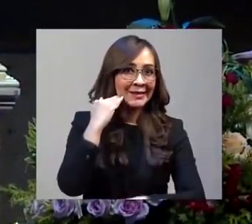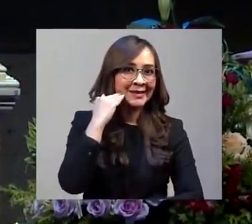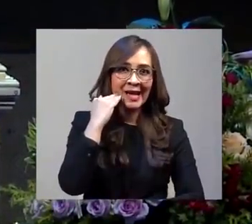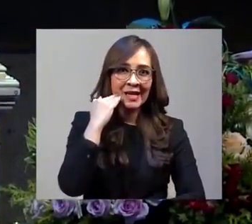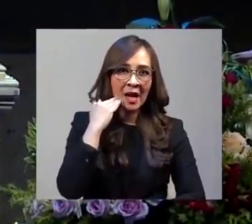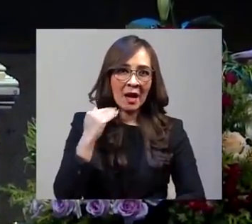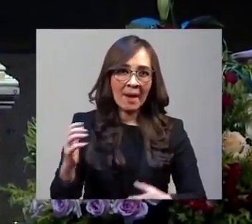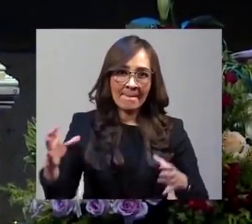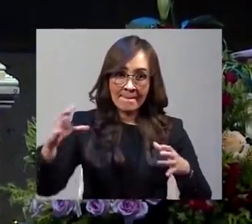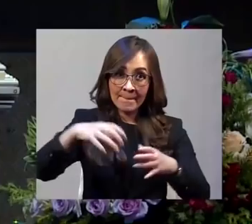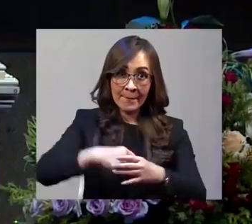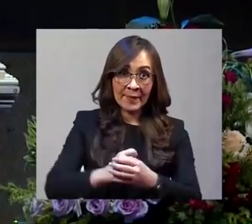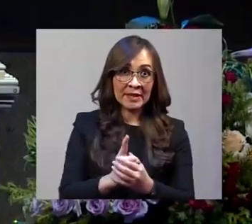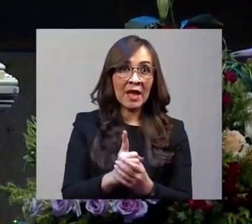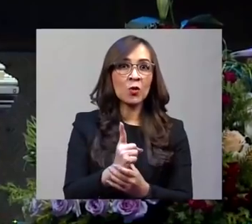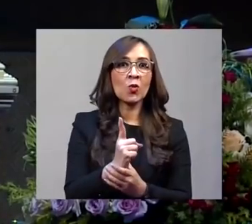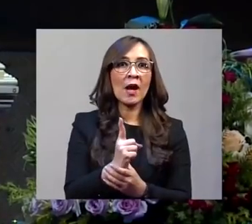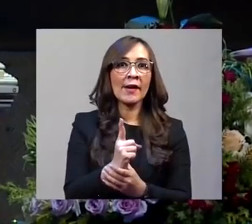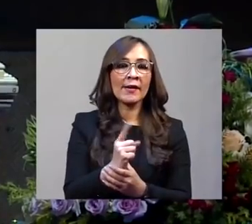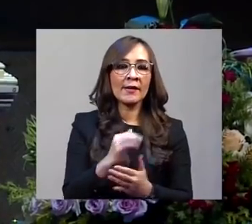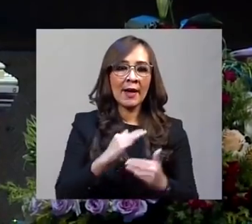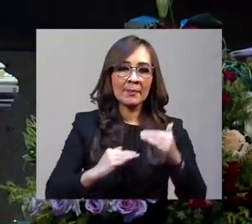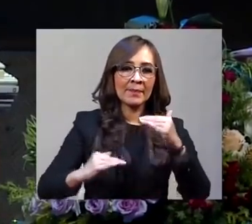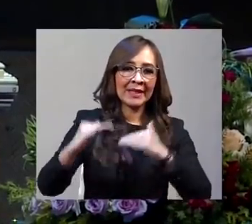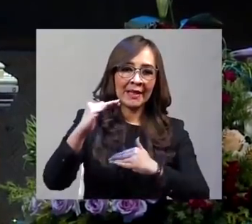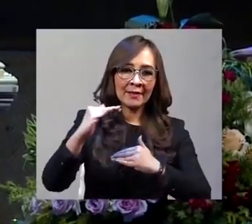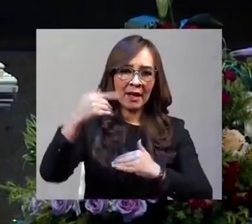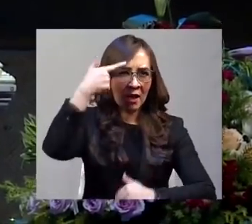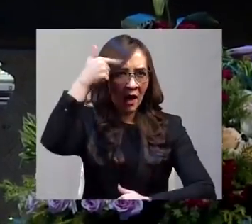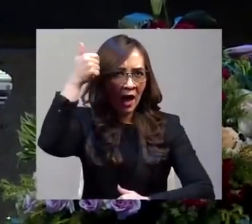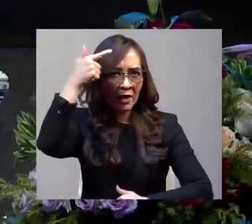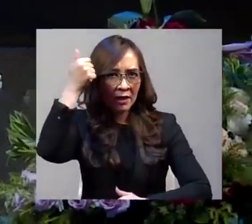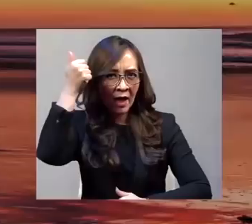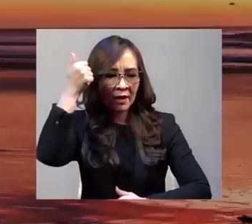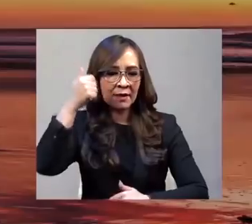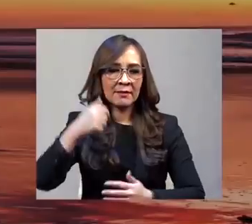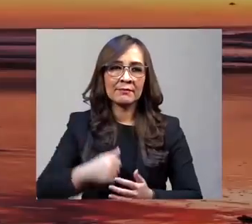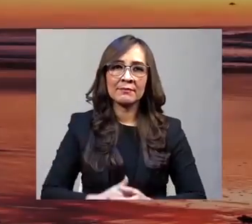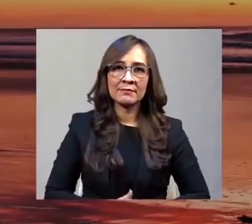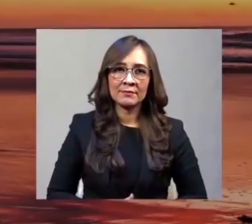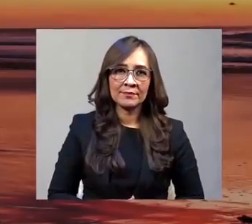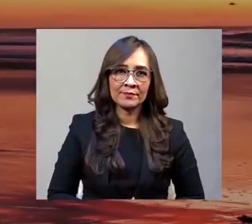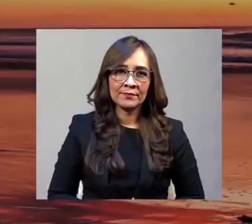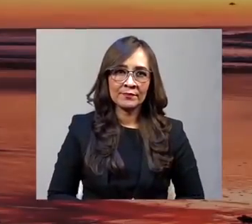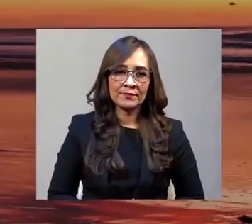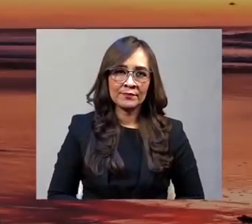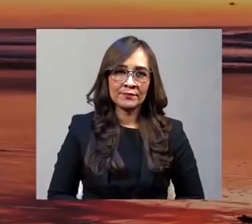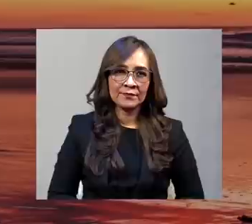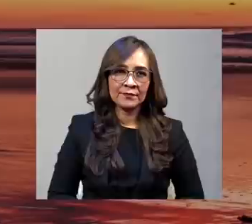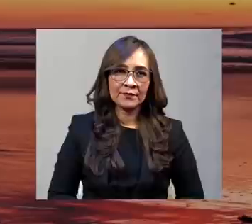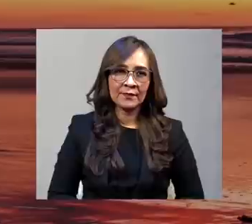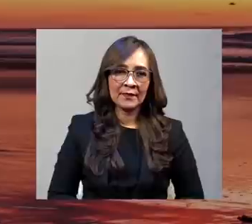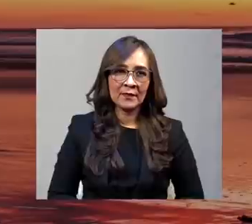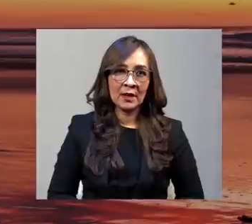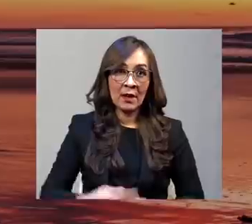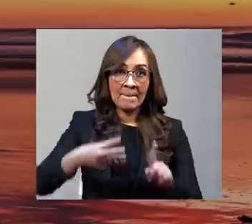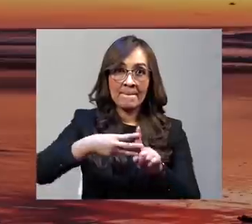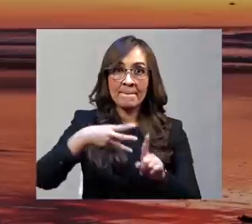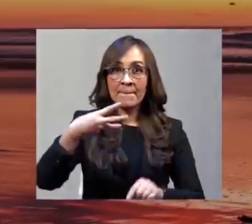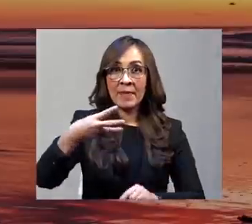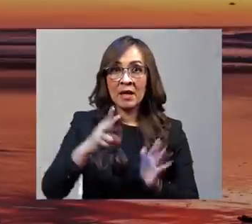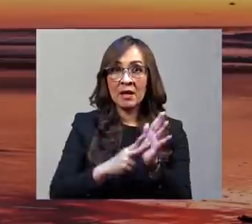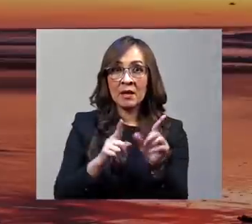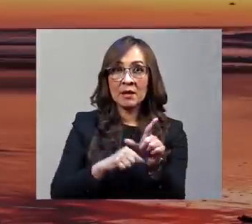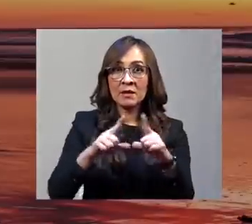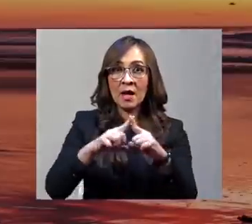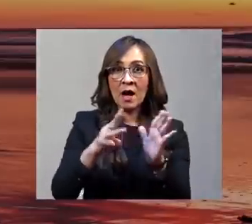yang ketiga, kita juga harus tingkatkan kemampuan, maka kita makin lama makin kuat. Lihat selanjutnya. Dan dari Benyamin ialah Eliada,